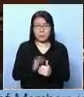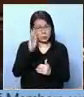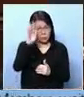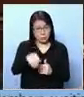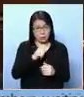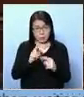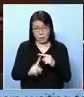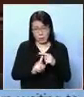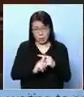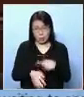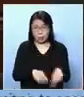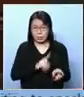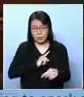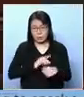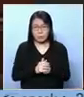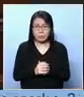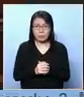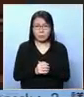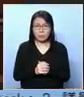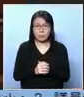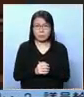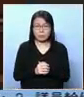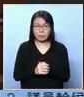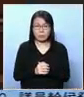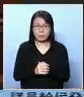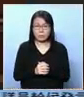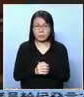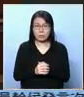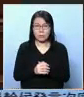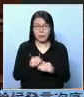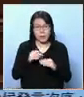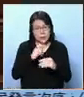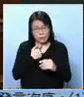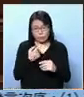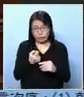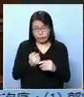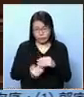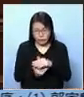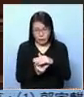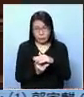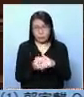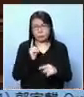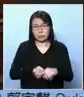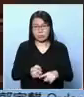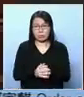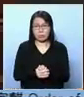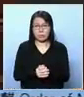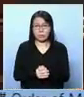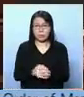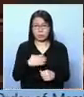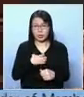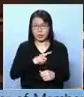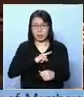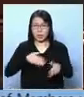崖，你仲唔冧崖勒马踩壁力，仲以为